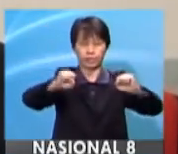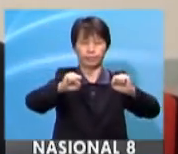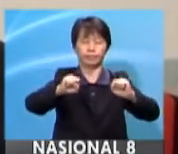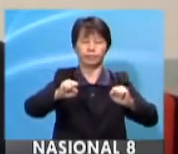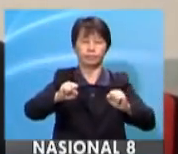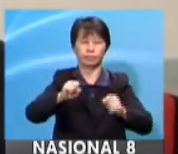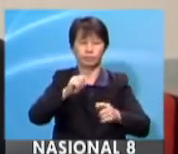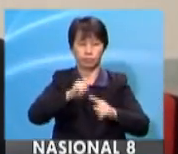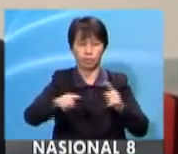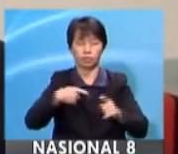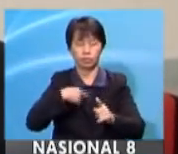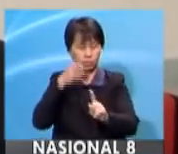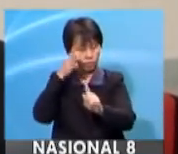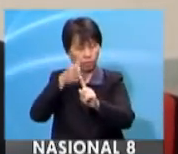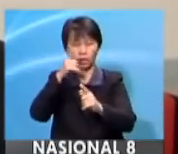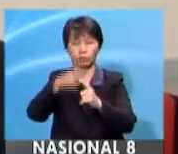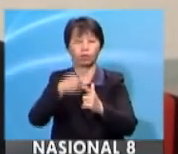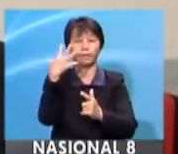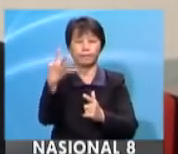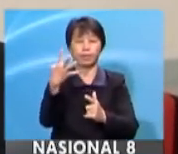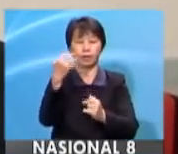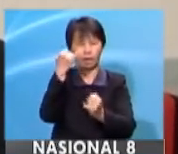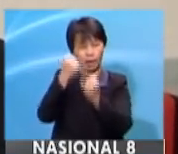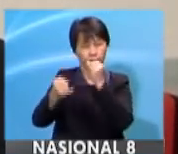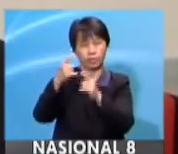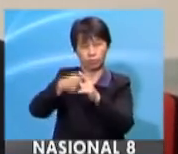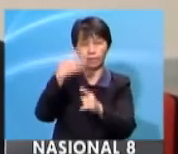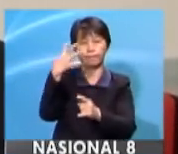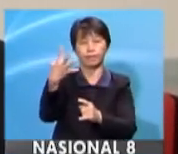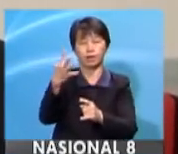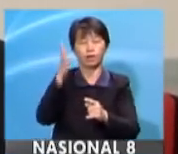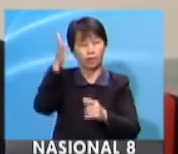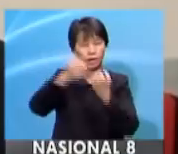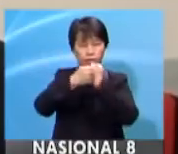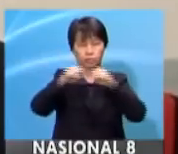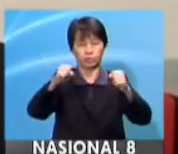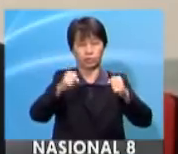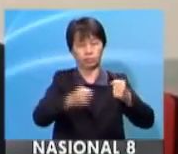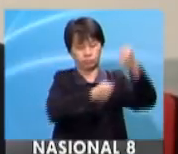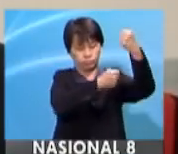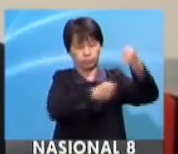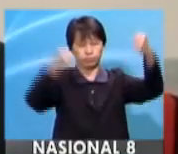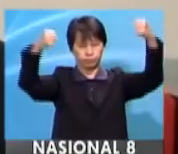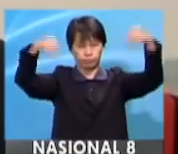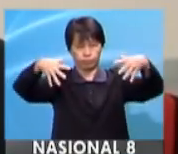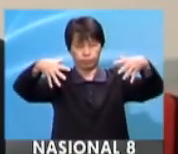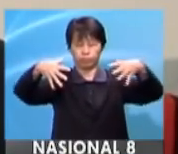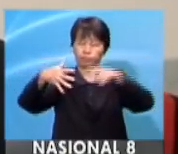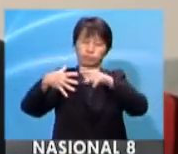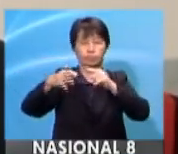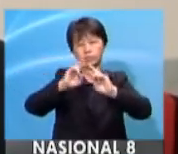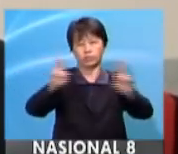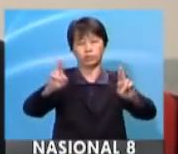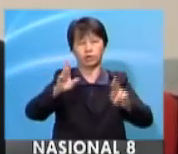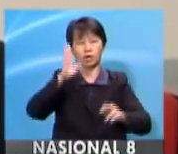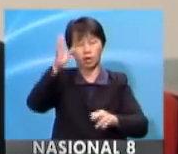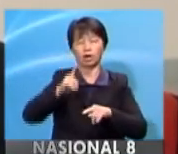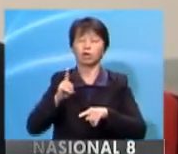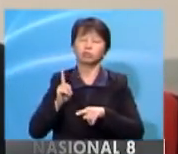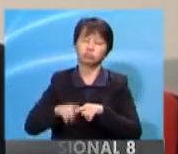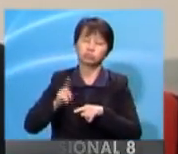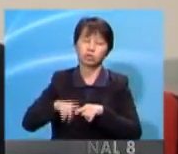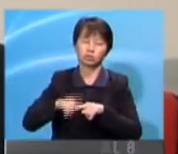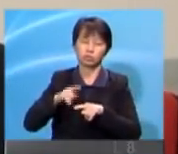akhir aprilah target kita akhir April akan siap pemasaran lampu limpah ini pun akan bergantung